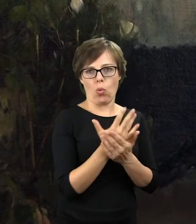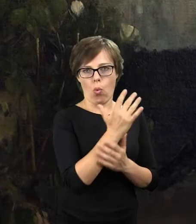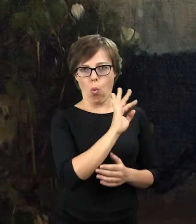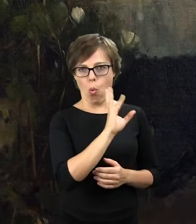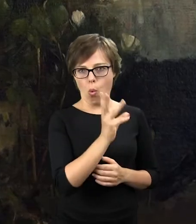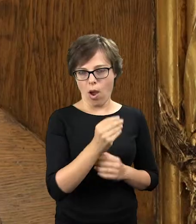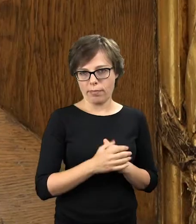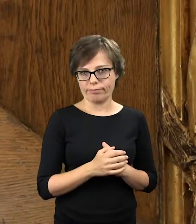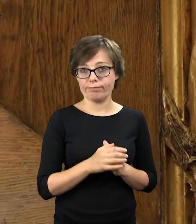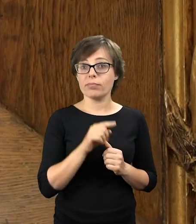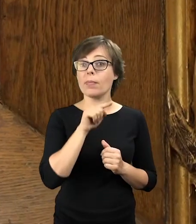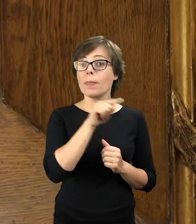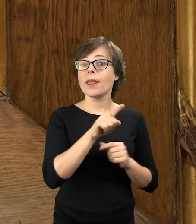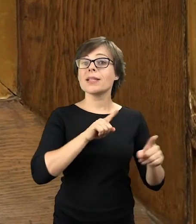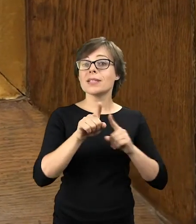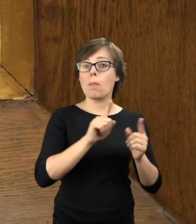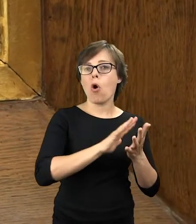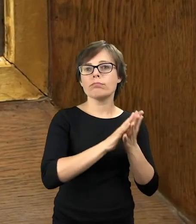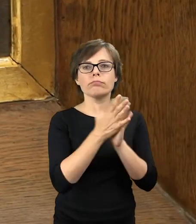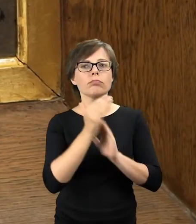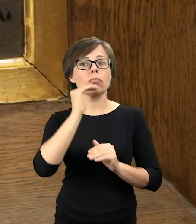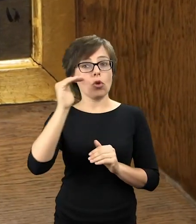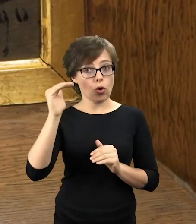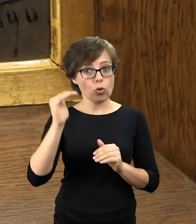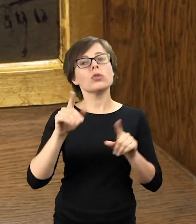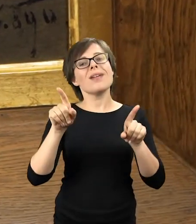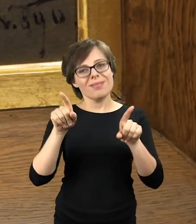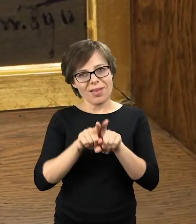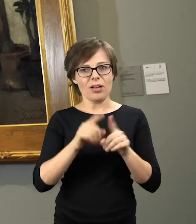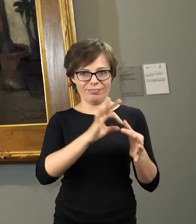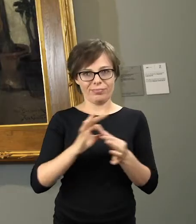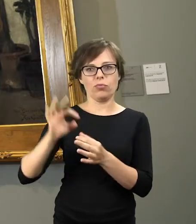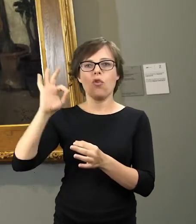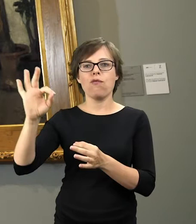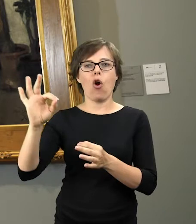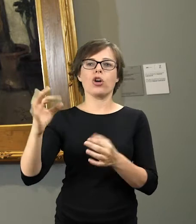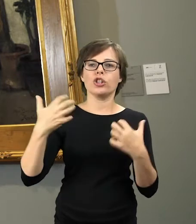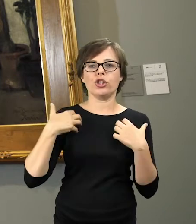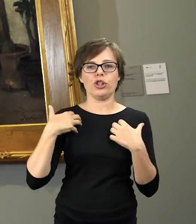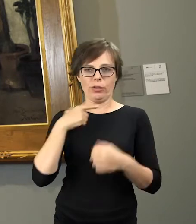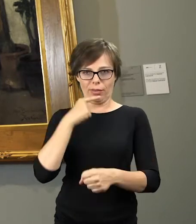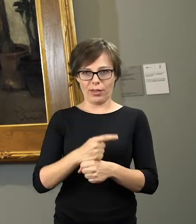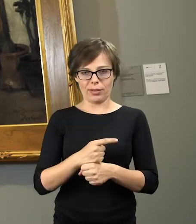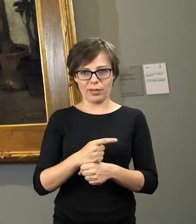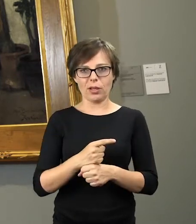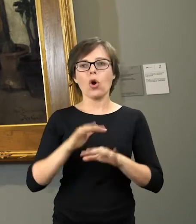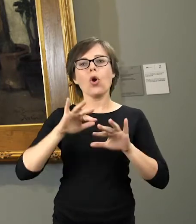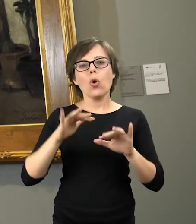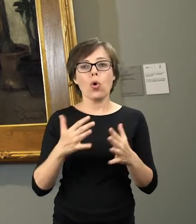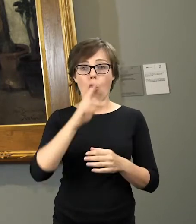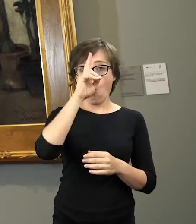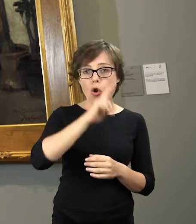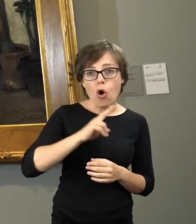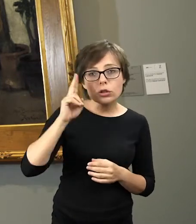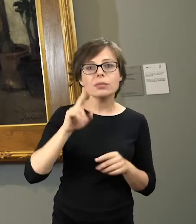dojrzewania, który przedstawiała Boznańska, również odnosi się do jej wyborów życiowych, do pewnego rodzaju ochrony przez